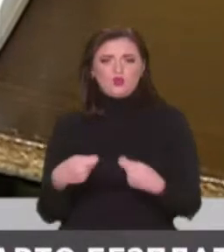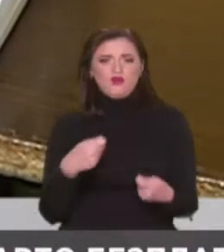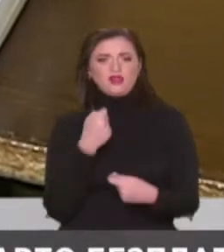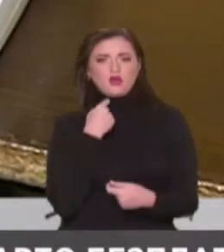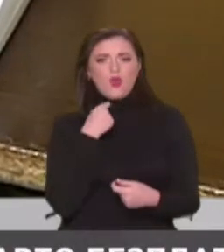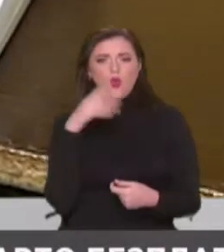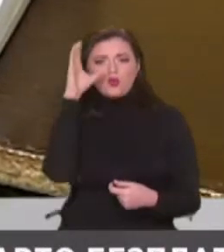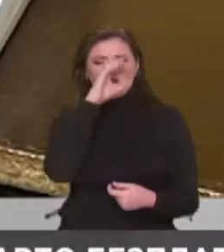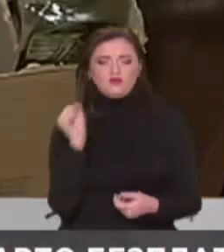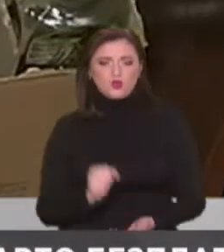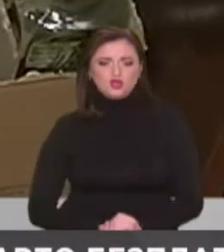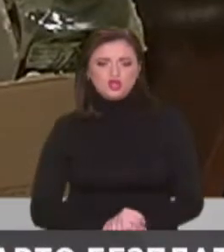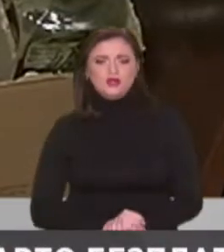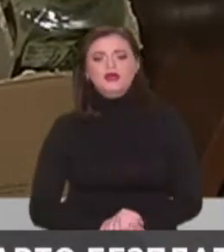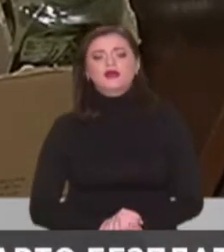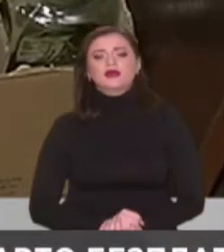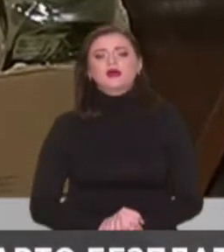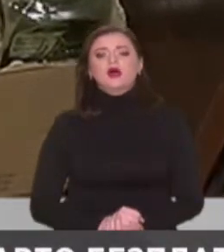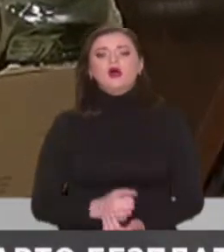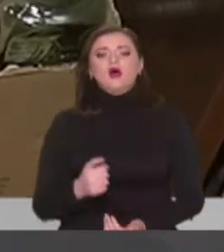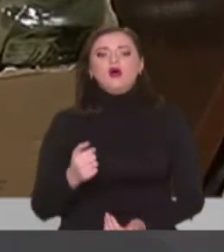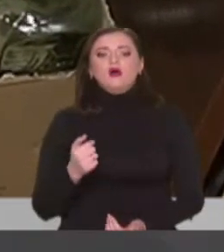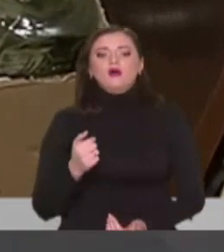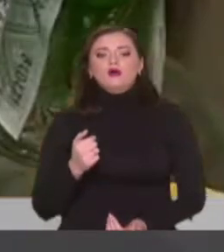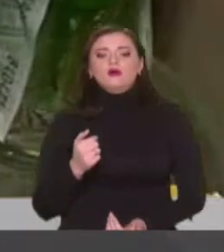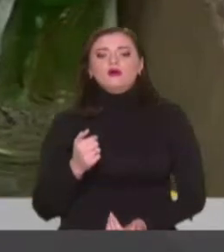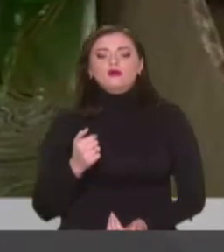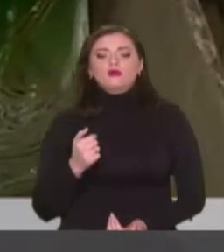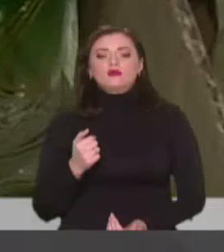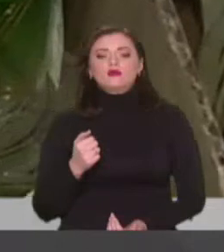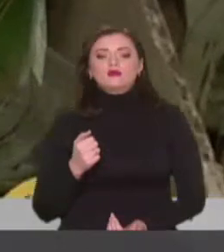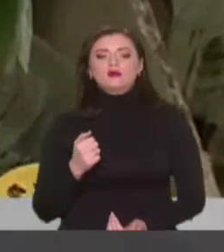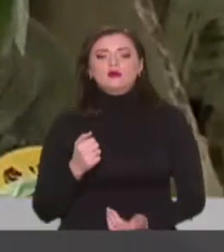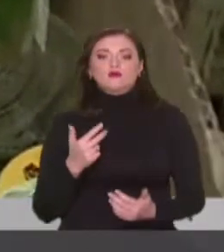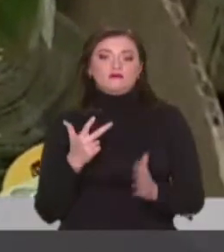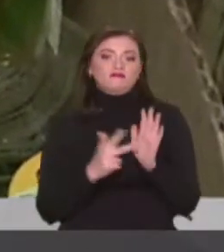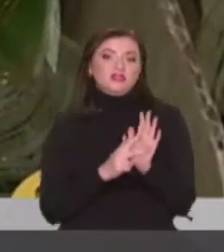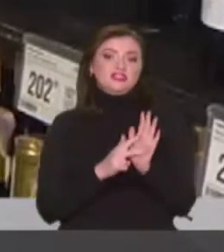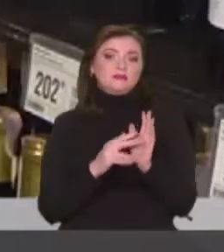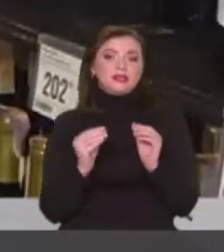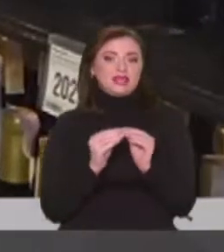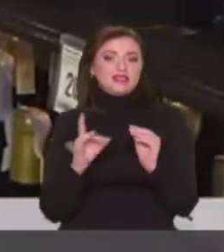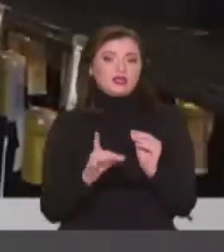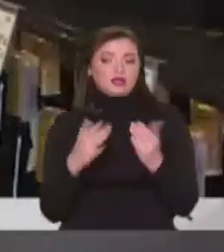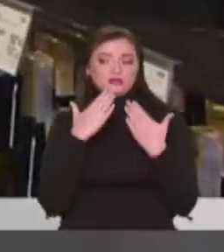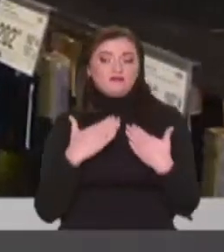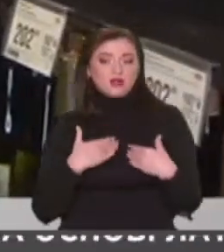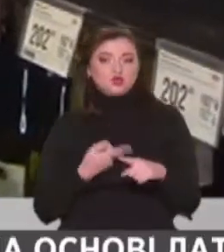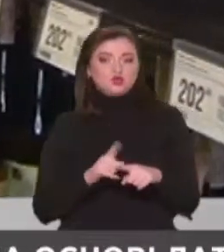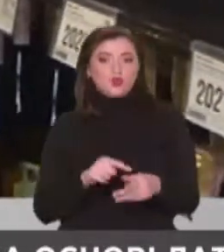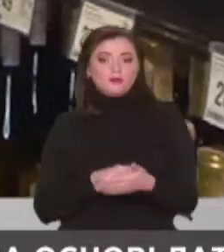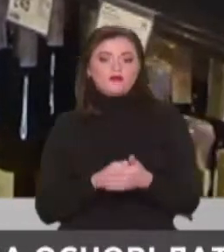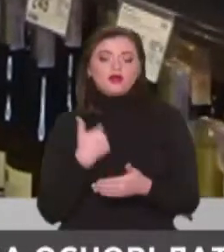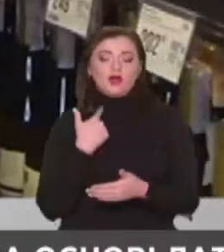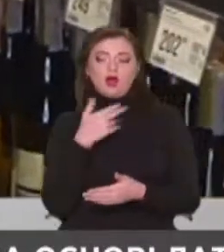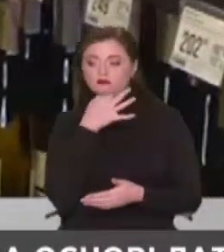Вони, ну, вже до мене, ну, як мінімум раз 8-10 зверталися з цього приводу, Але я взагалі казав завжди,